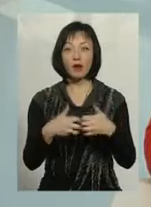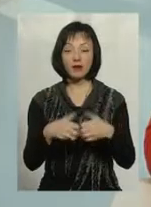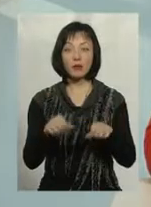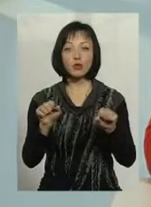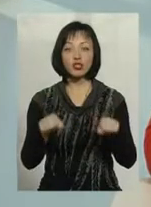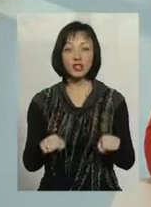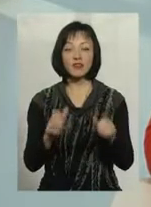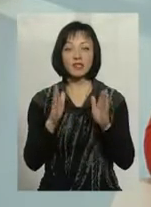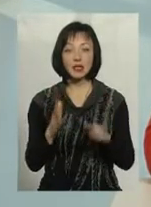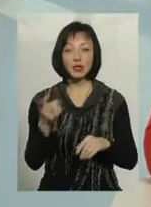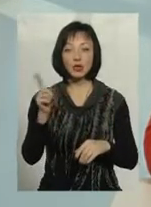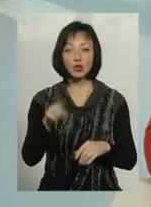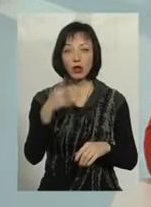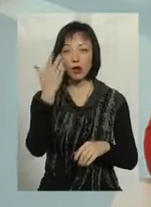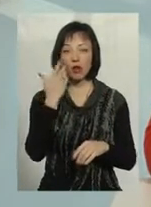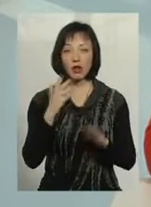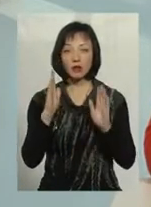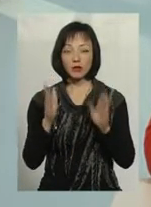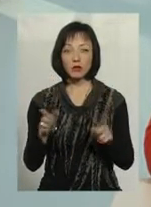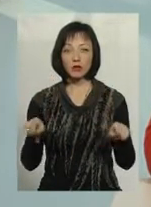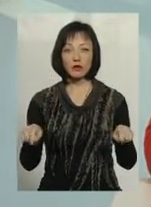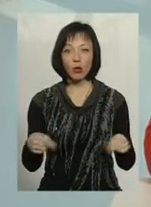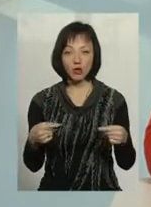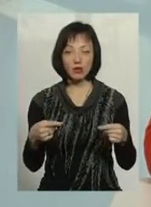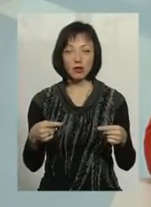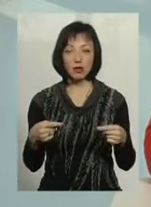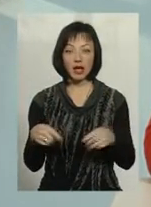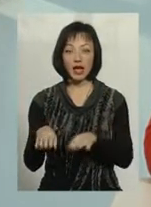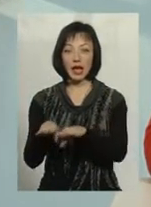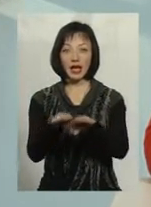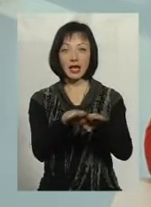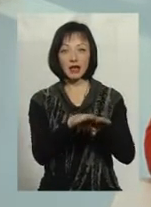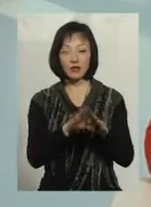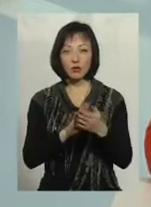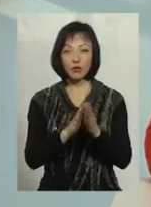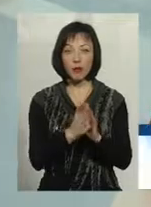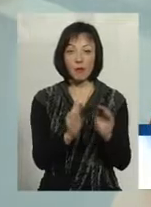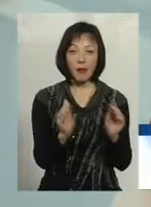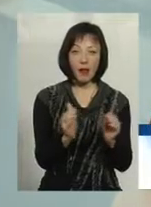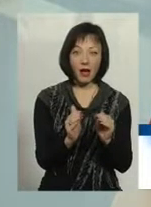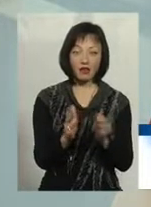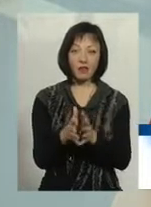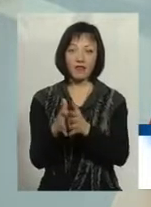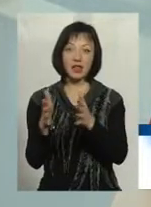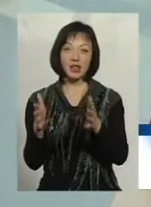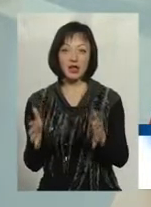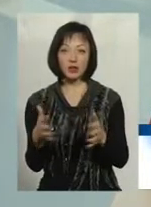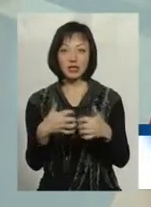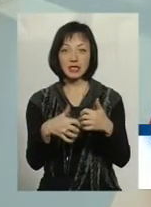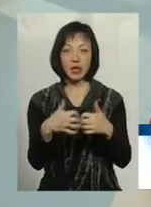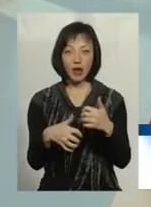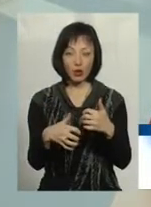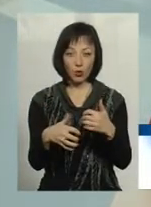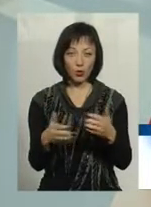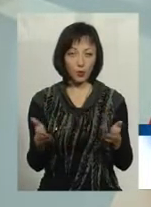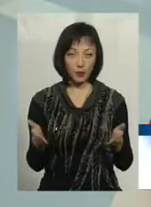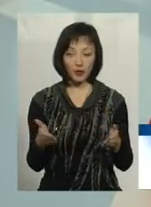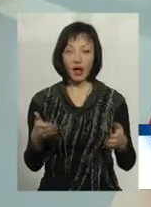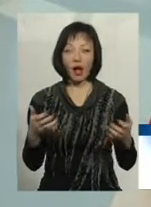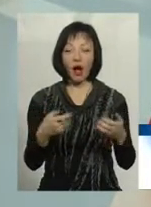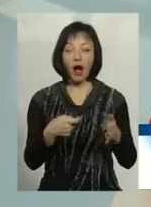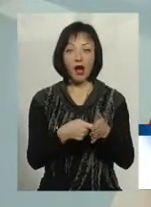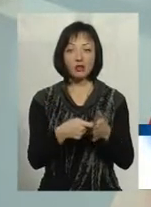будь ласка, цю стоматологічну поліклініку, де мені надали чек. Чи він все-таки його показав? Там є форма, де він обов'язково повинен цю суму